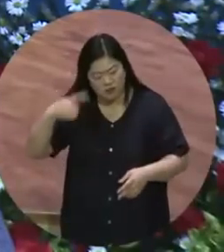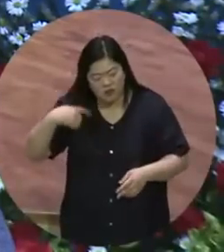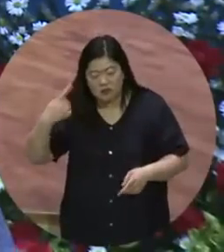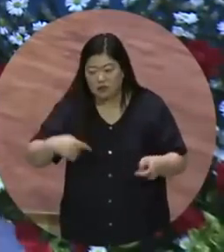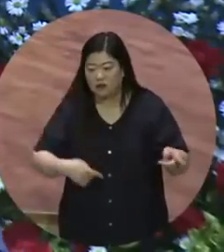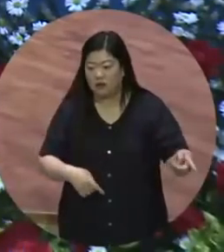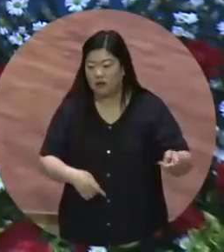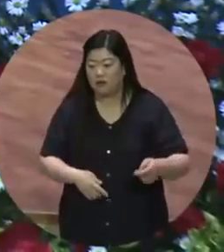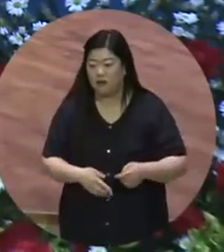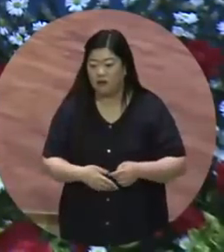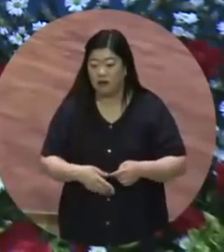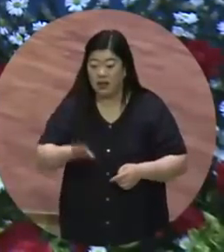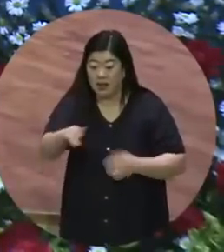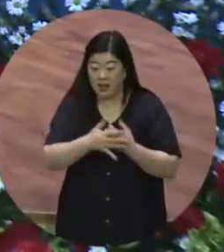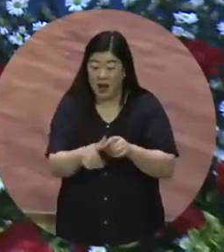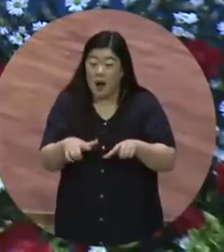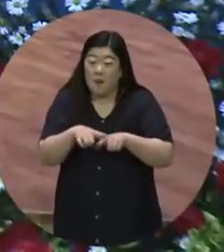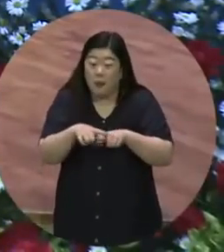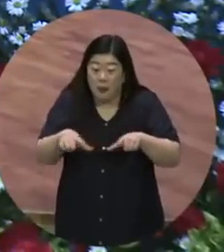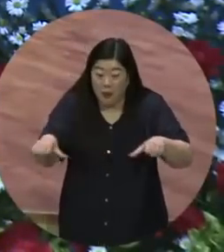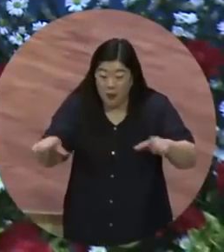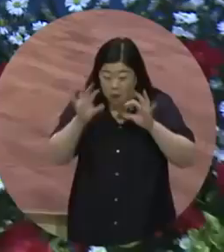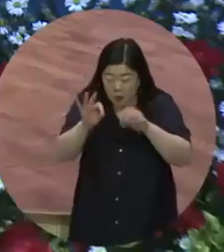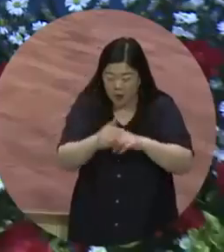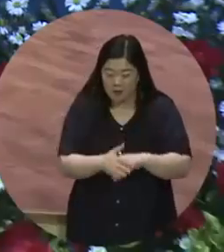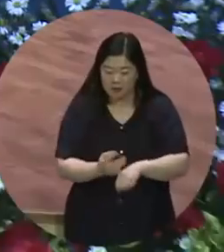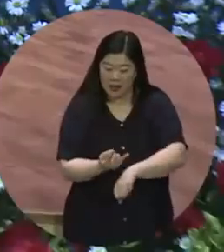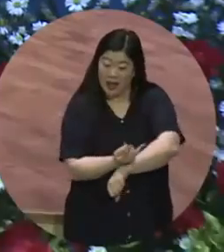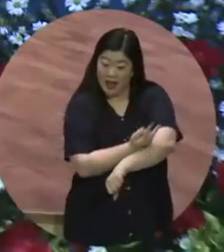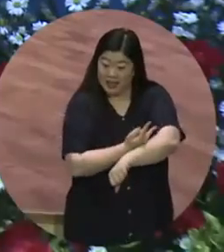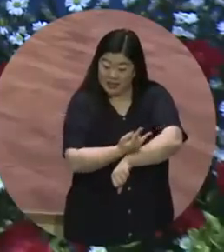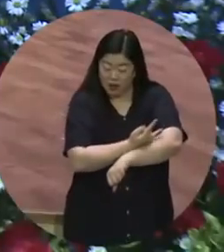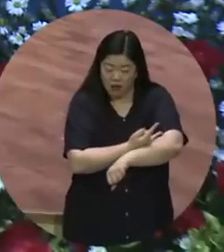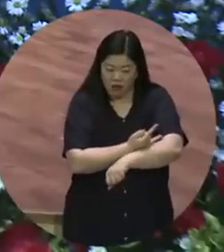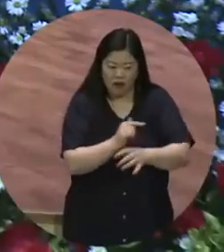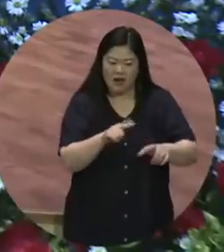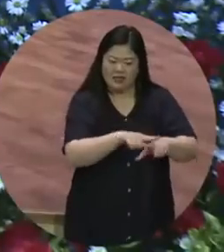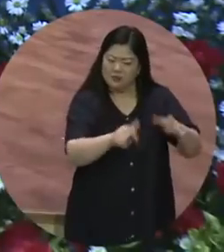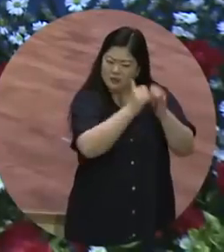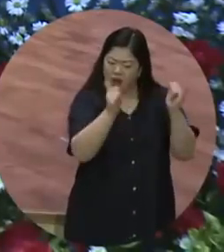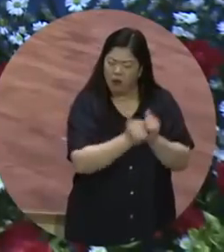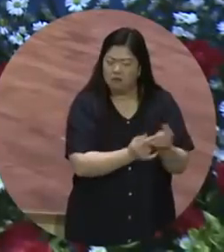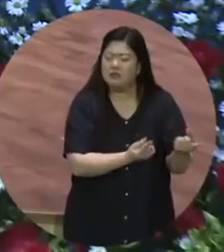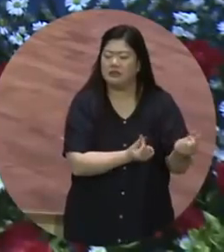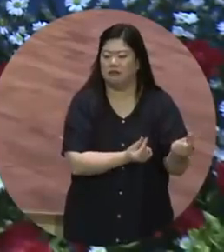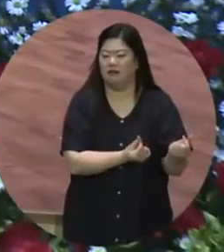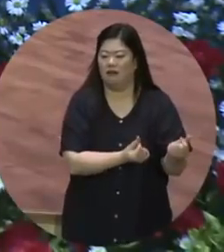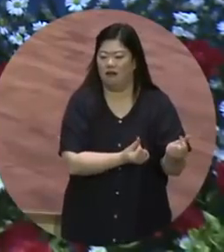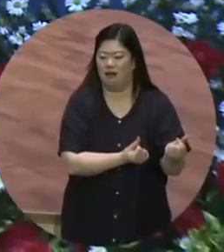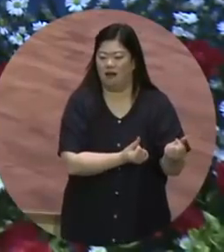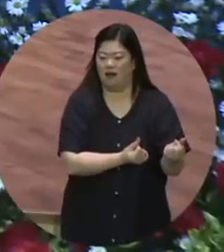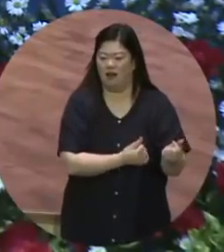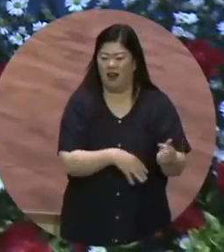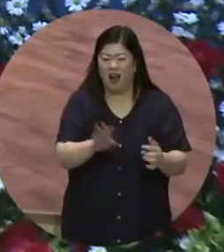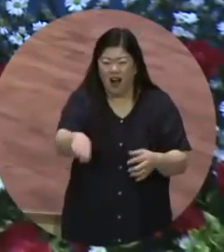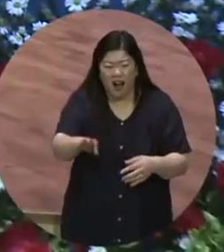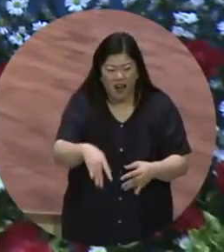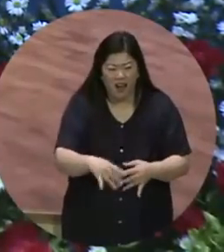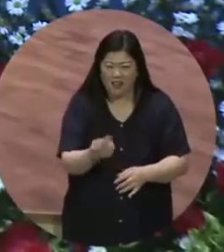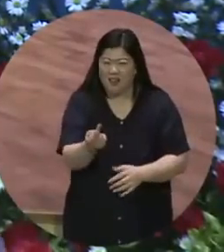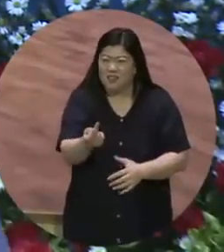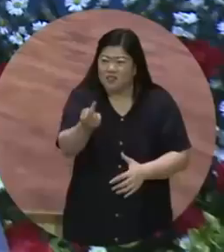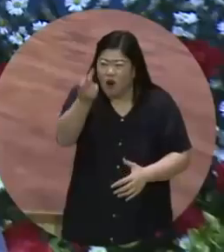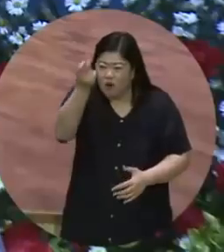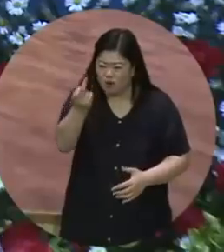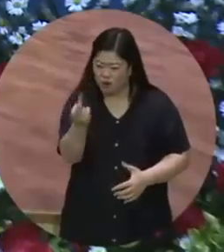현실의 삶에는요 에서의 논리가 맞아요. 눈에 보이는 게 더 중요하지 뭐. 뭐 안 보이는 언약이 뭐 중요해.